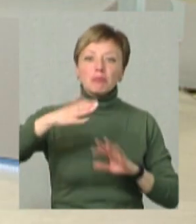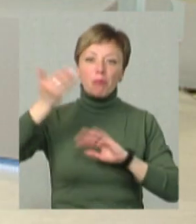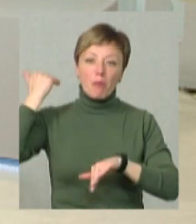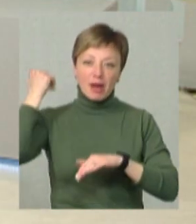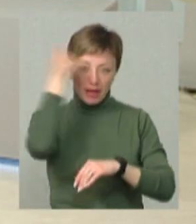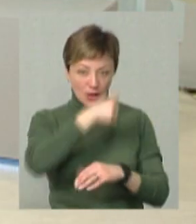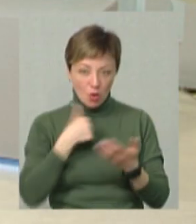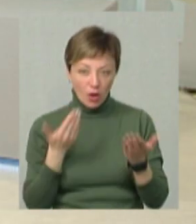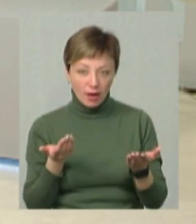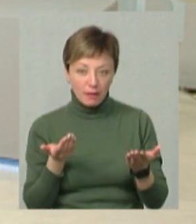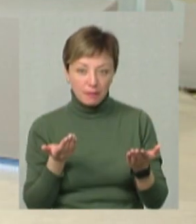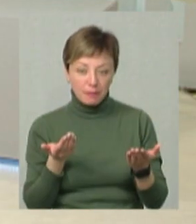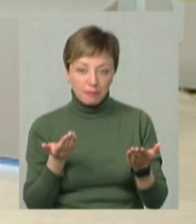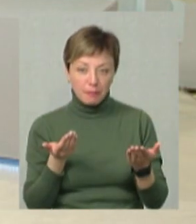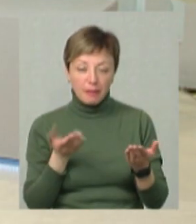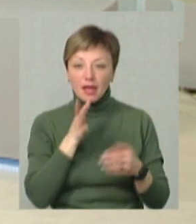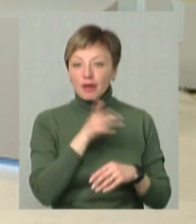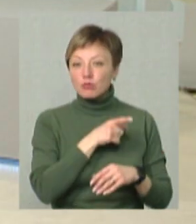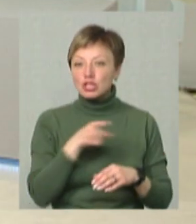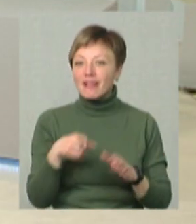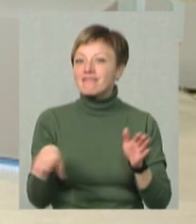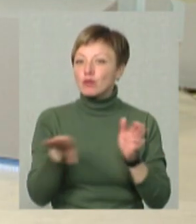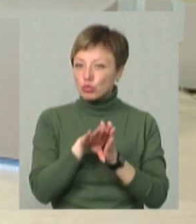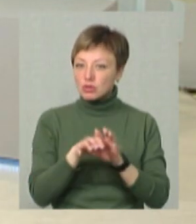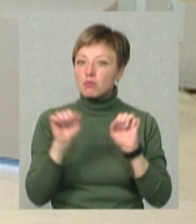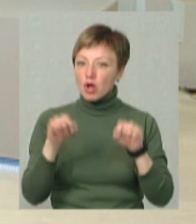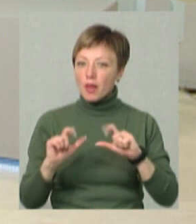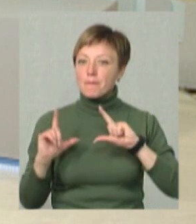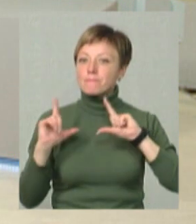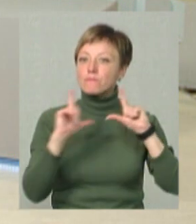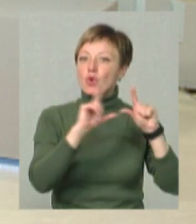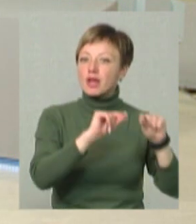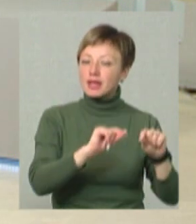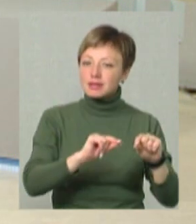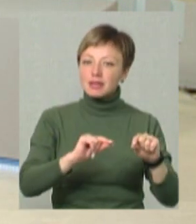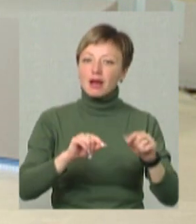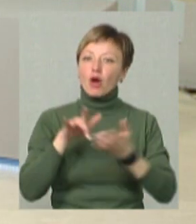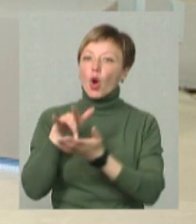роки. Під час відпустки вони могли поїхати в Ваканський круїз.